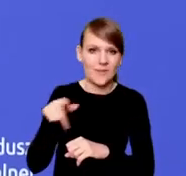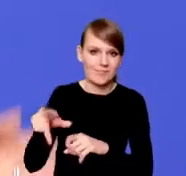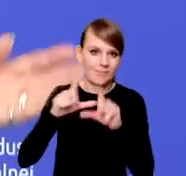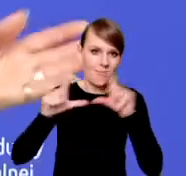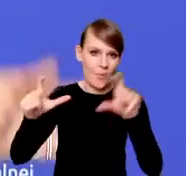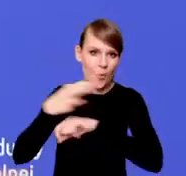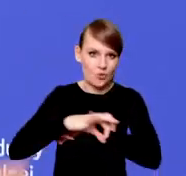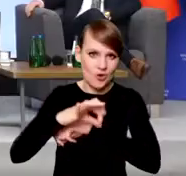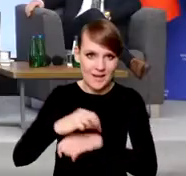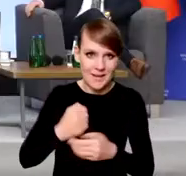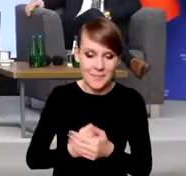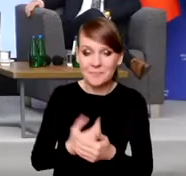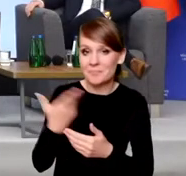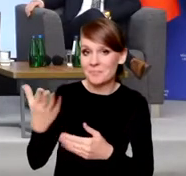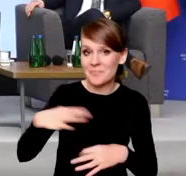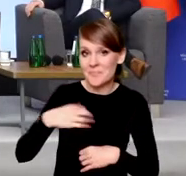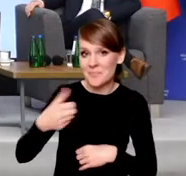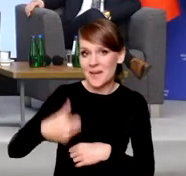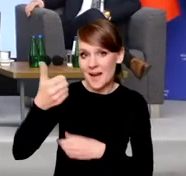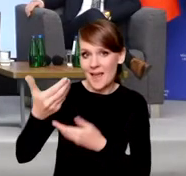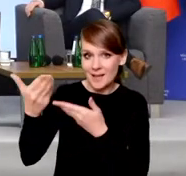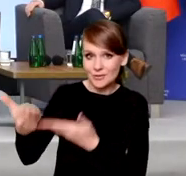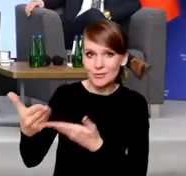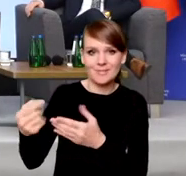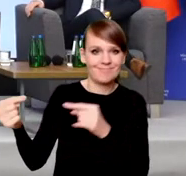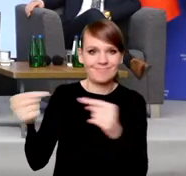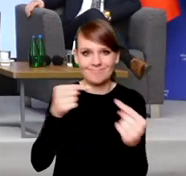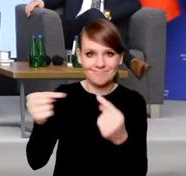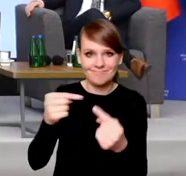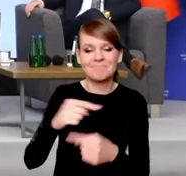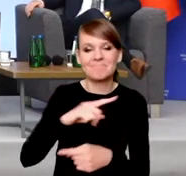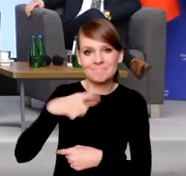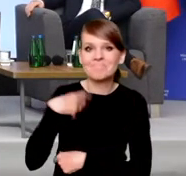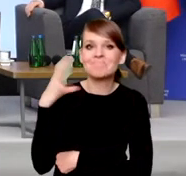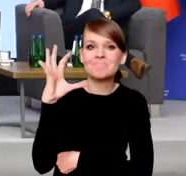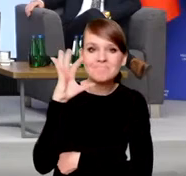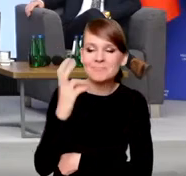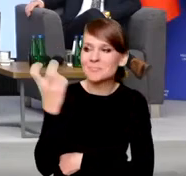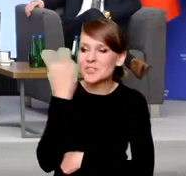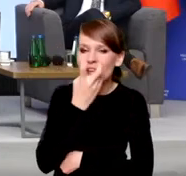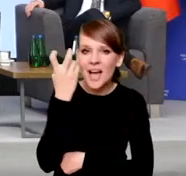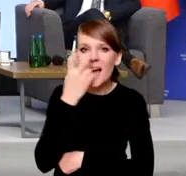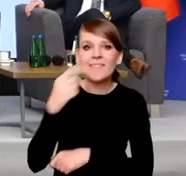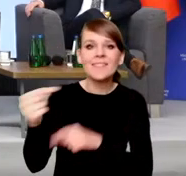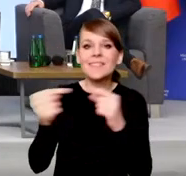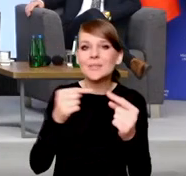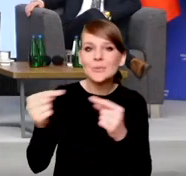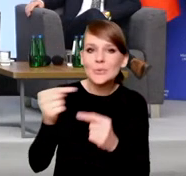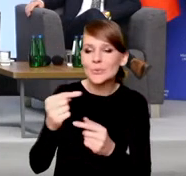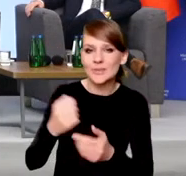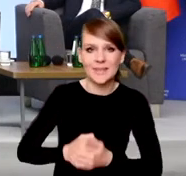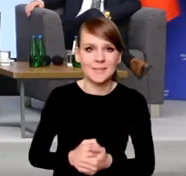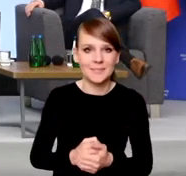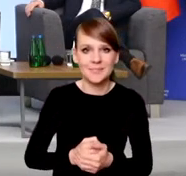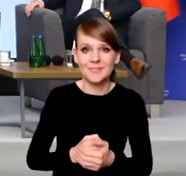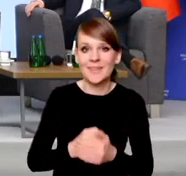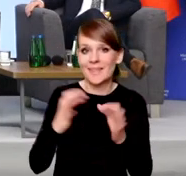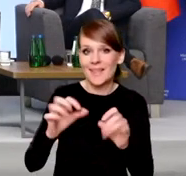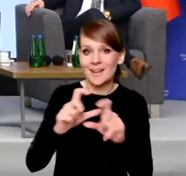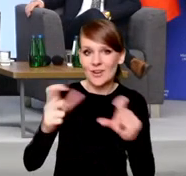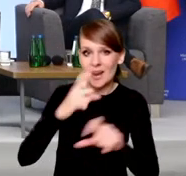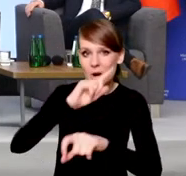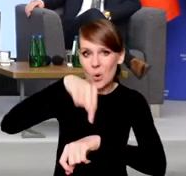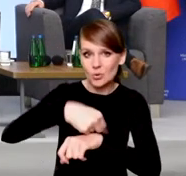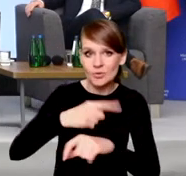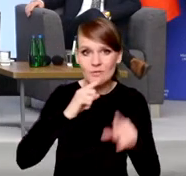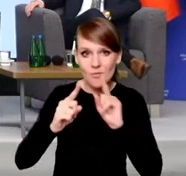rektorze, oddajemy panu i państwu głos. Jesteśmy ciekawi, w jakim kierunku pójdzie ta dyskusja. Mają państwo godzinę na rozmowę, natomiast